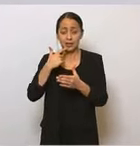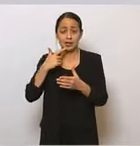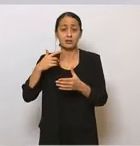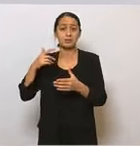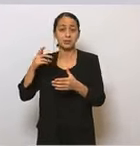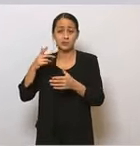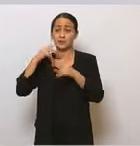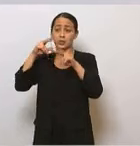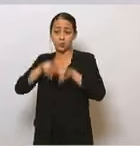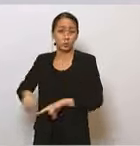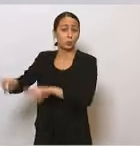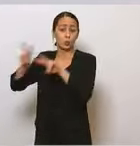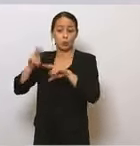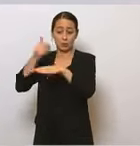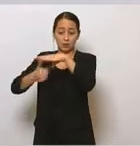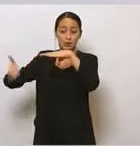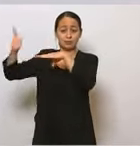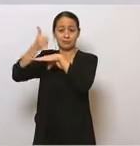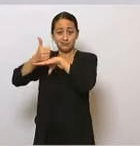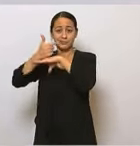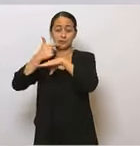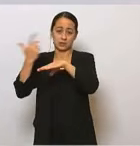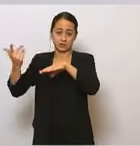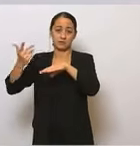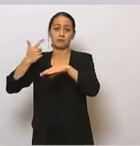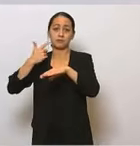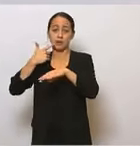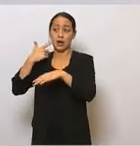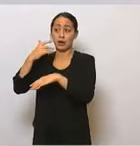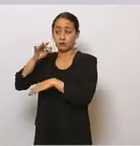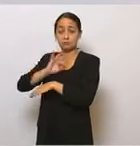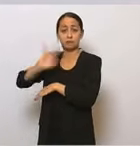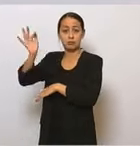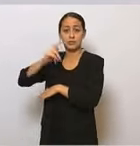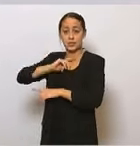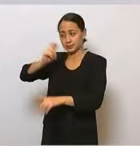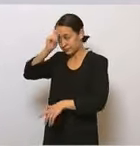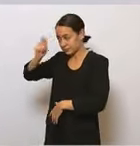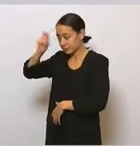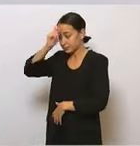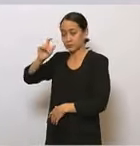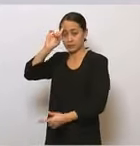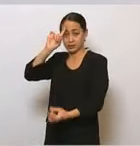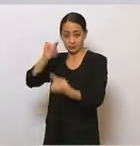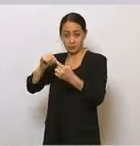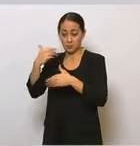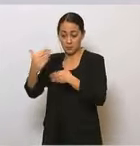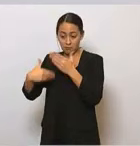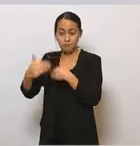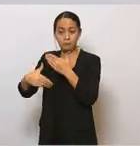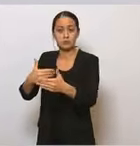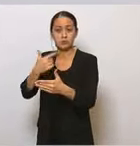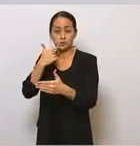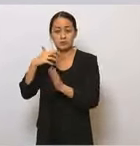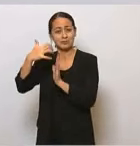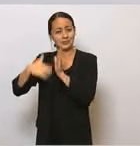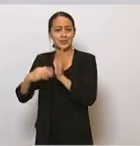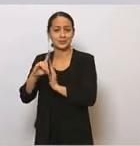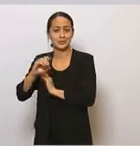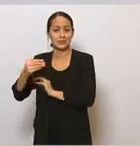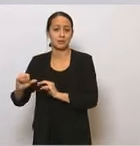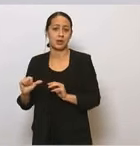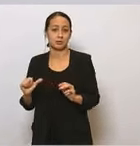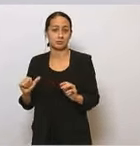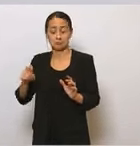et l'Union européenne pour avancer sur ces questions, notamment liées donc au DMA. Je pense qu'il est